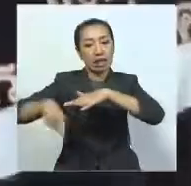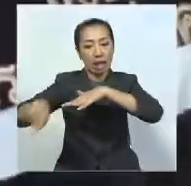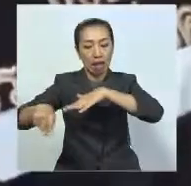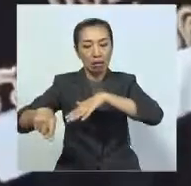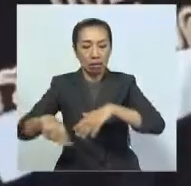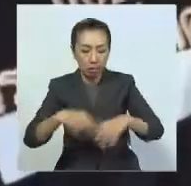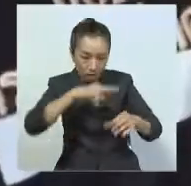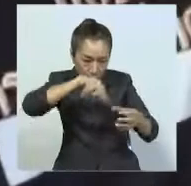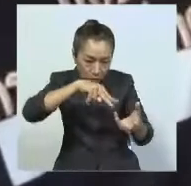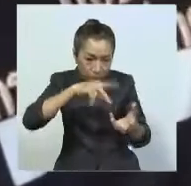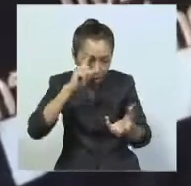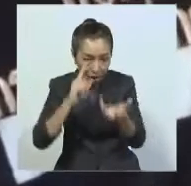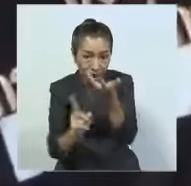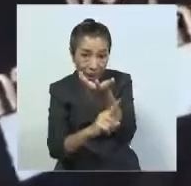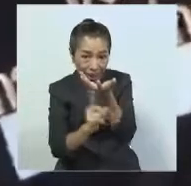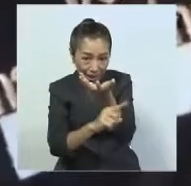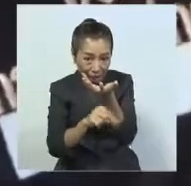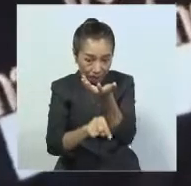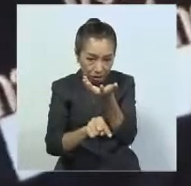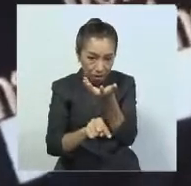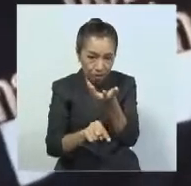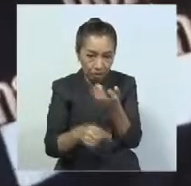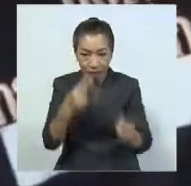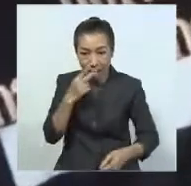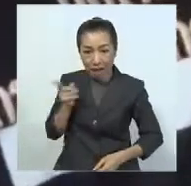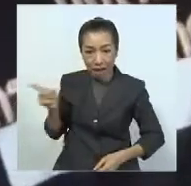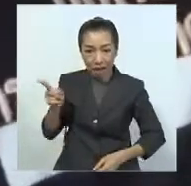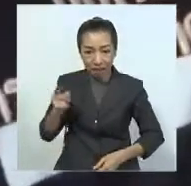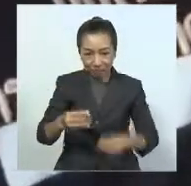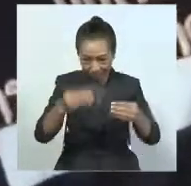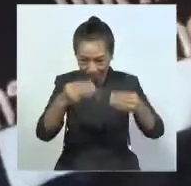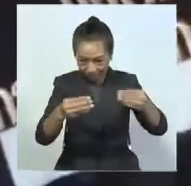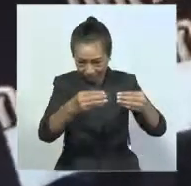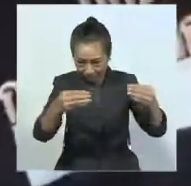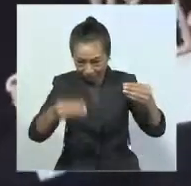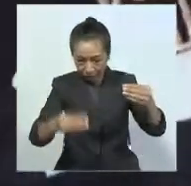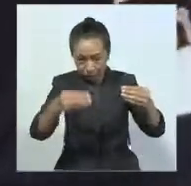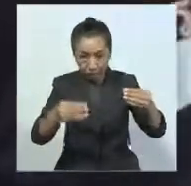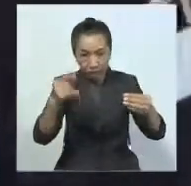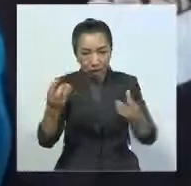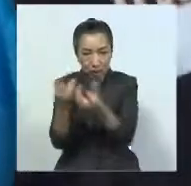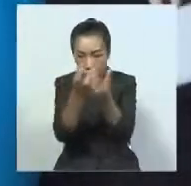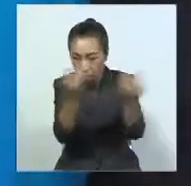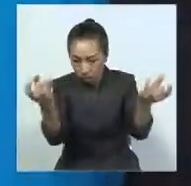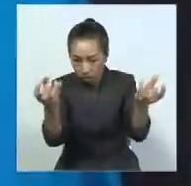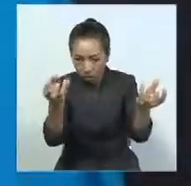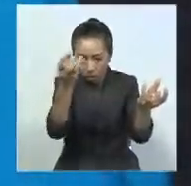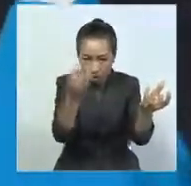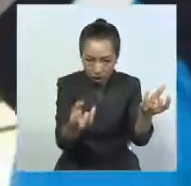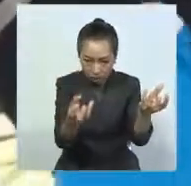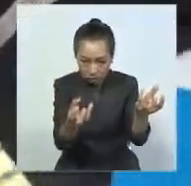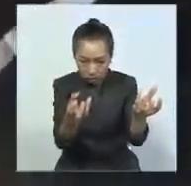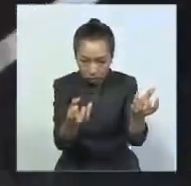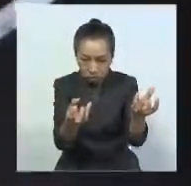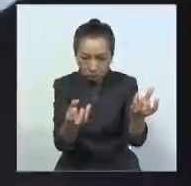ล้วก็นำไปตรวจสอบกับเครื่องช่างที่ใช้รับซื้อยางพาราก้อนถ้วยโดยลูกที่1จะทำให้เครื่องช่างแสดงน้ำหนักขาด